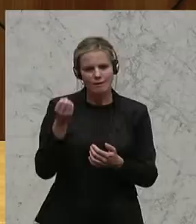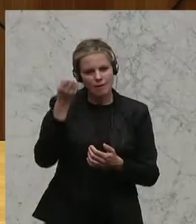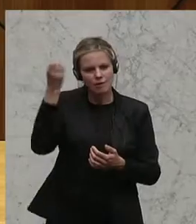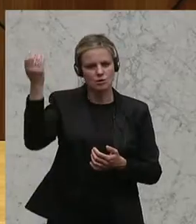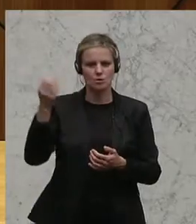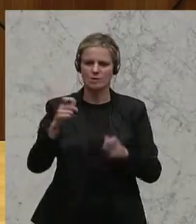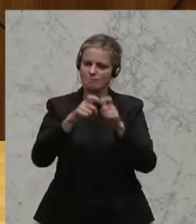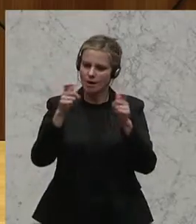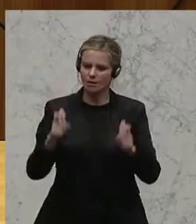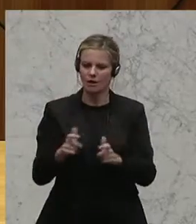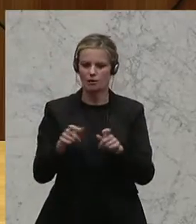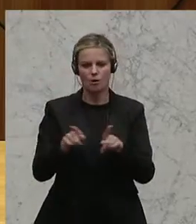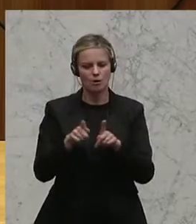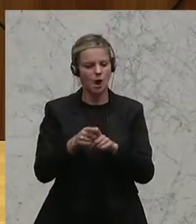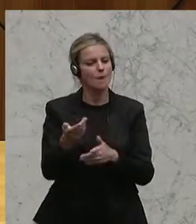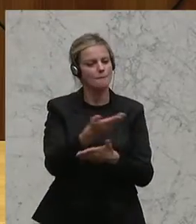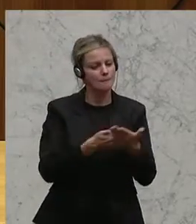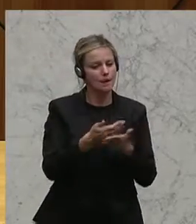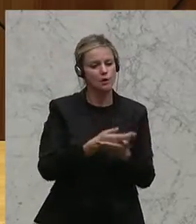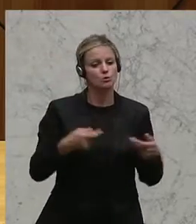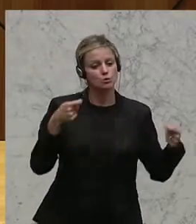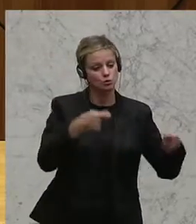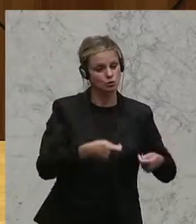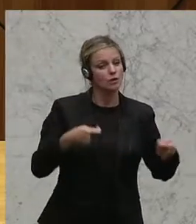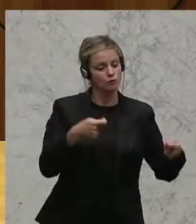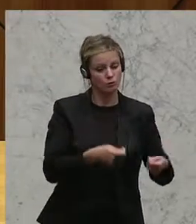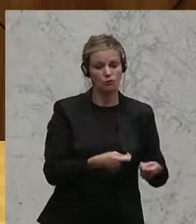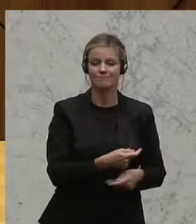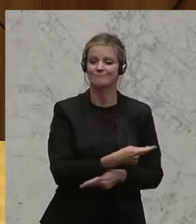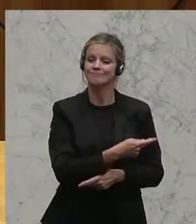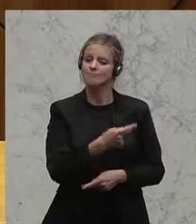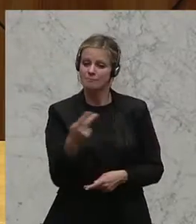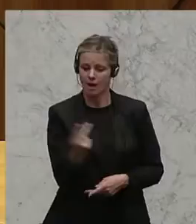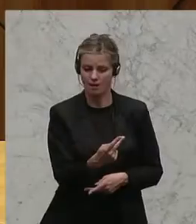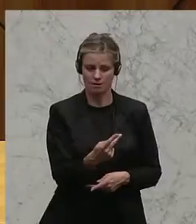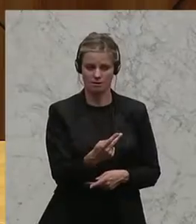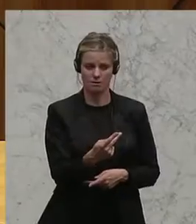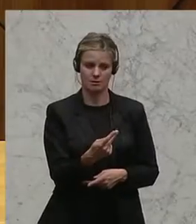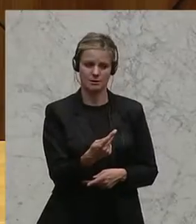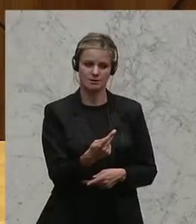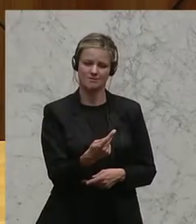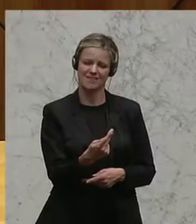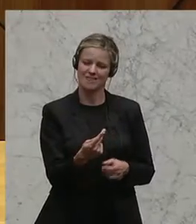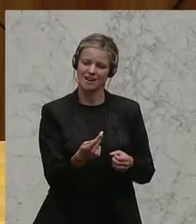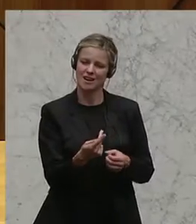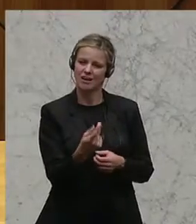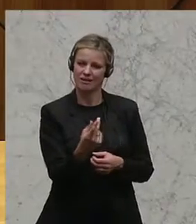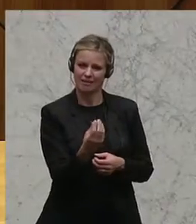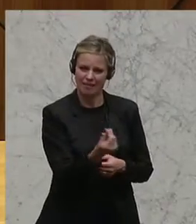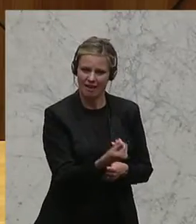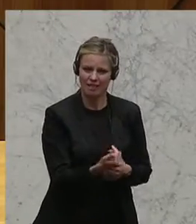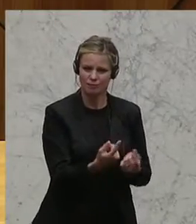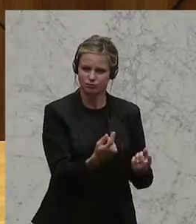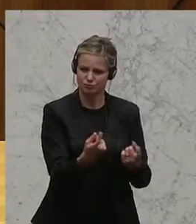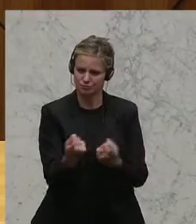Innovationspaket und einer Bildungsstiftung, die eingerichtet werden soll, zumindest Geld in einen Wettbewerb an Schulen